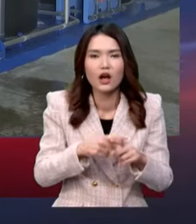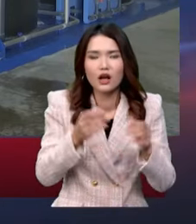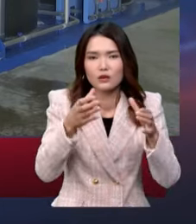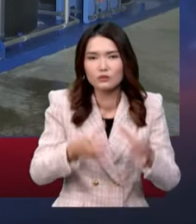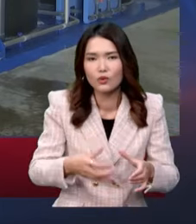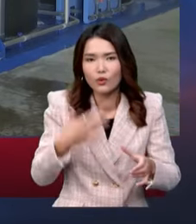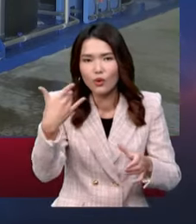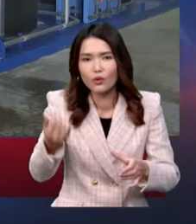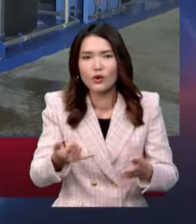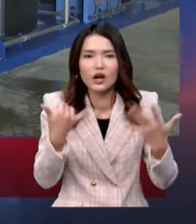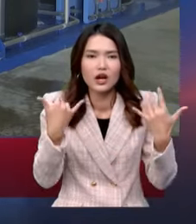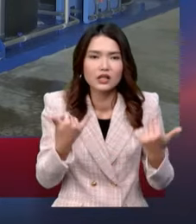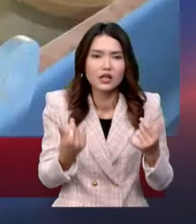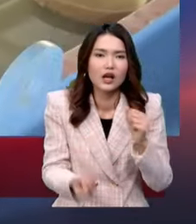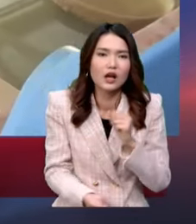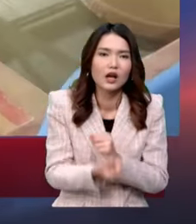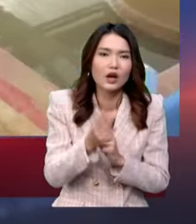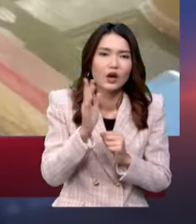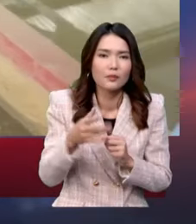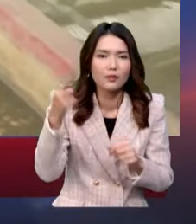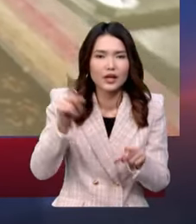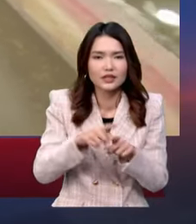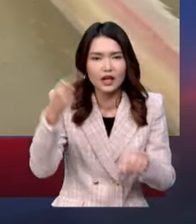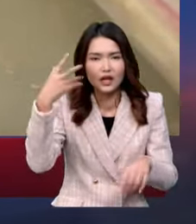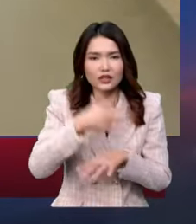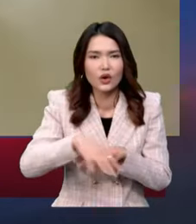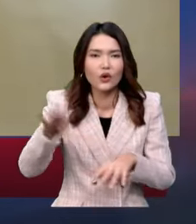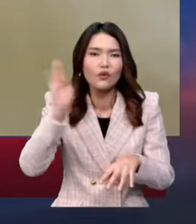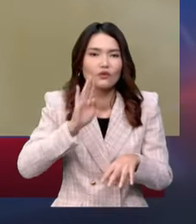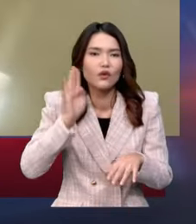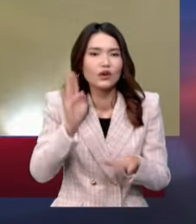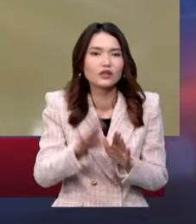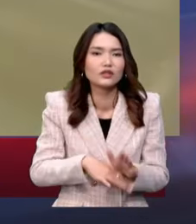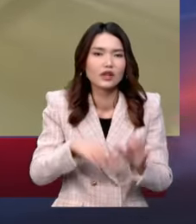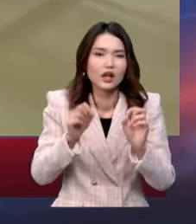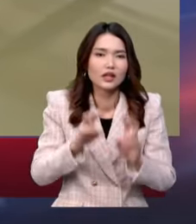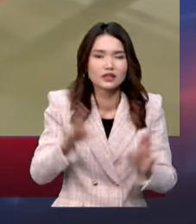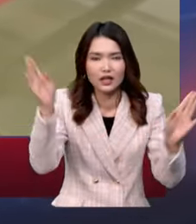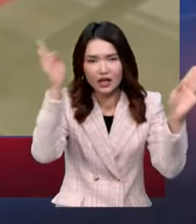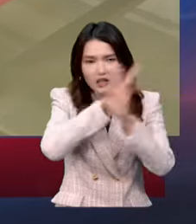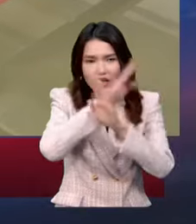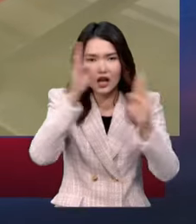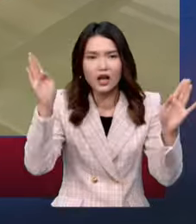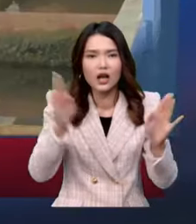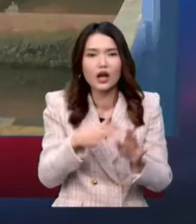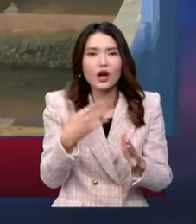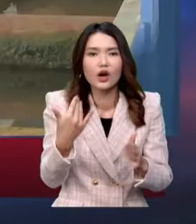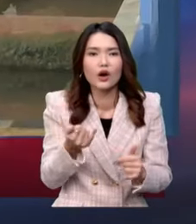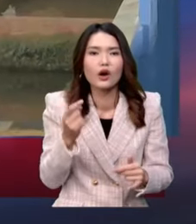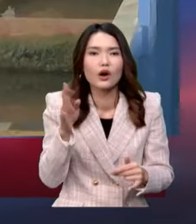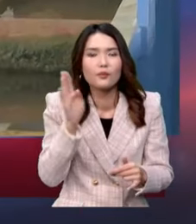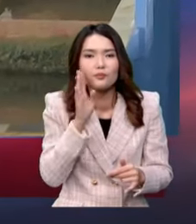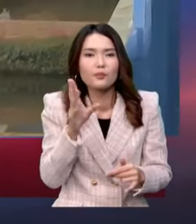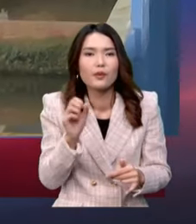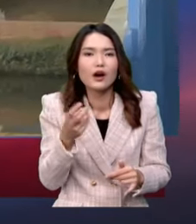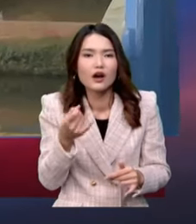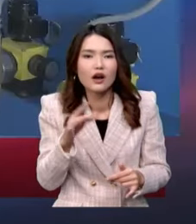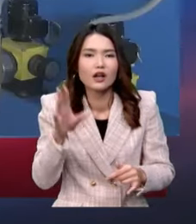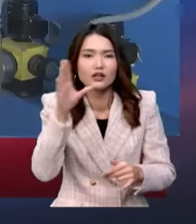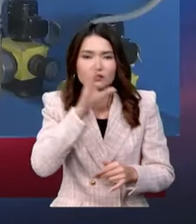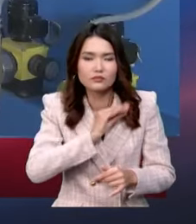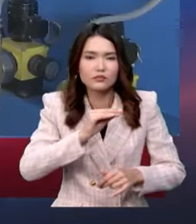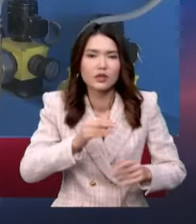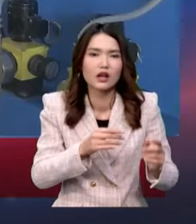Кроме того, теперь появятся такие понятия, как водная безопасность и экологический сток, а бассейновые инспекции смогут